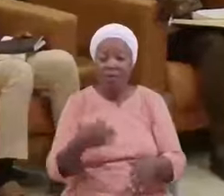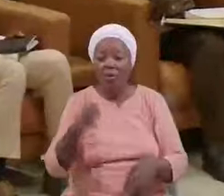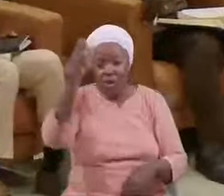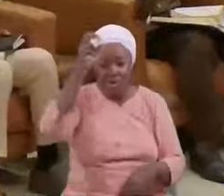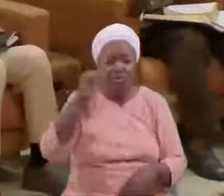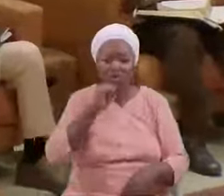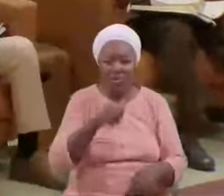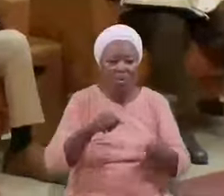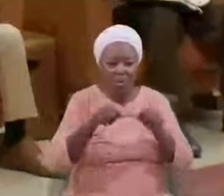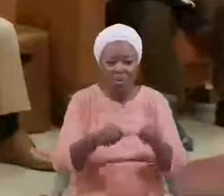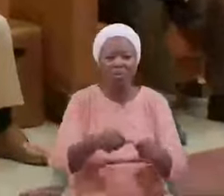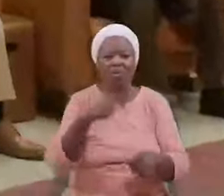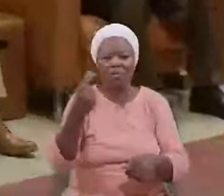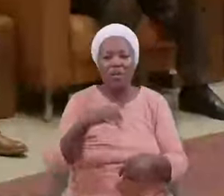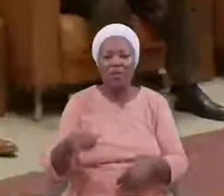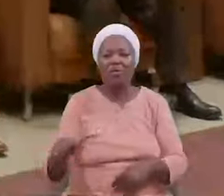pour toujours. Votre